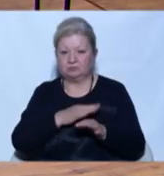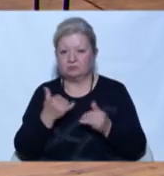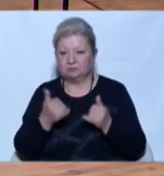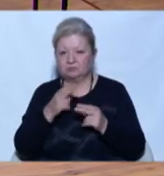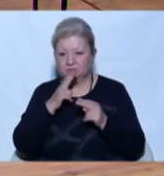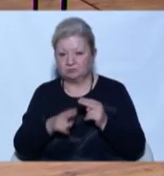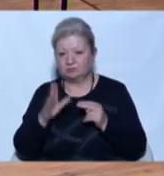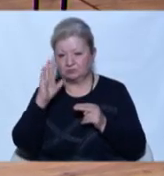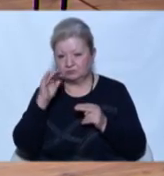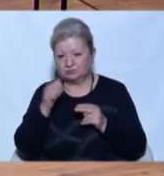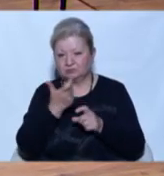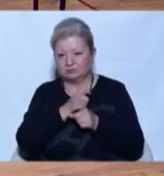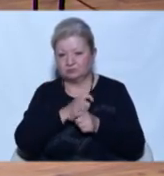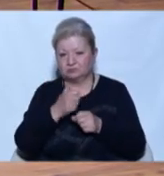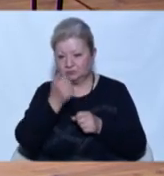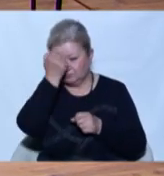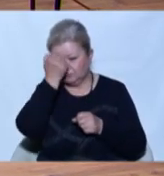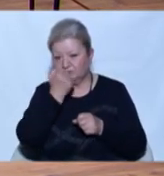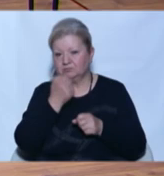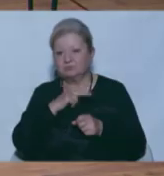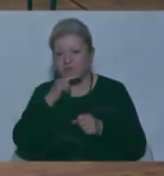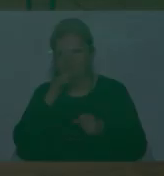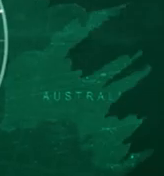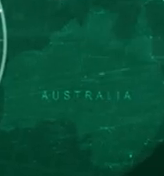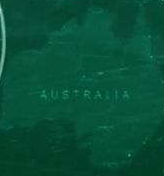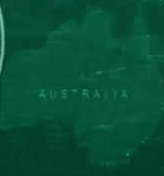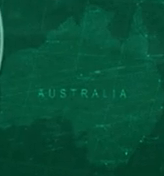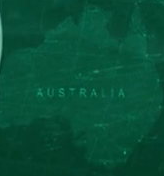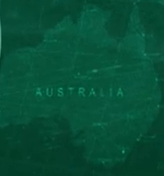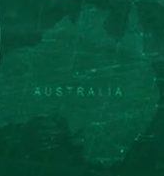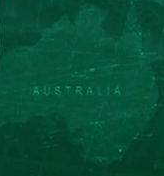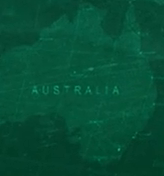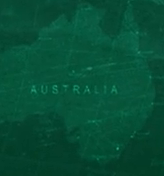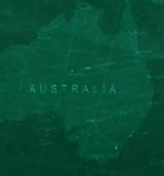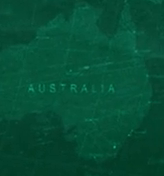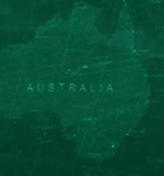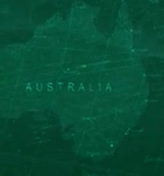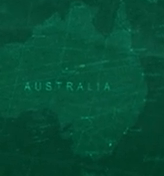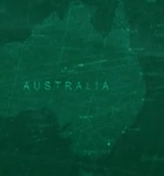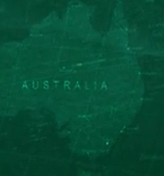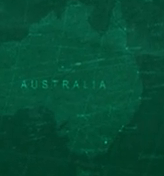დაგემშვიდობებით, დიდი მადლობა ყურადღებისთვის, ნახვამდის.